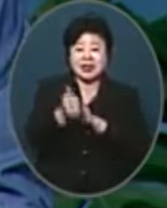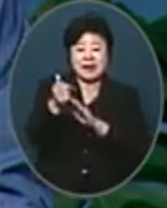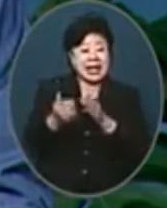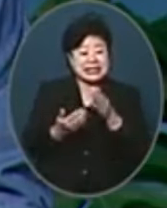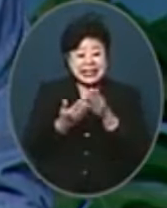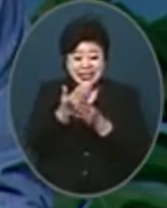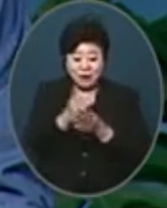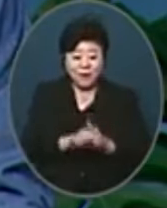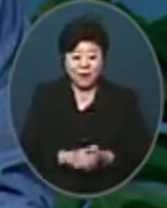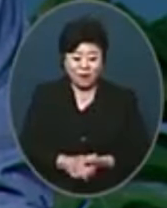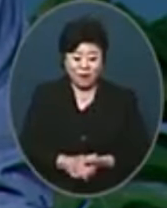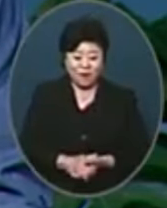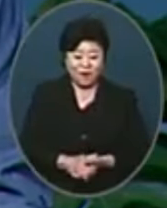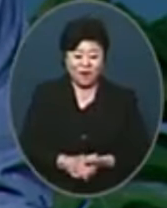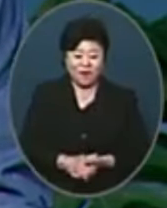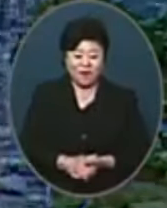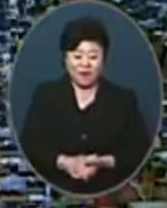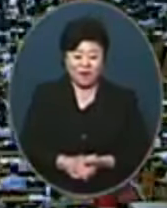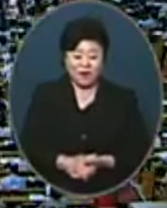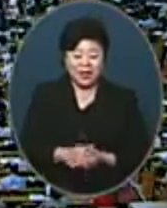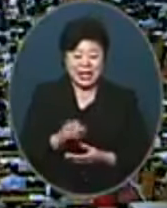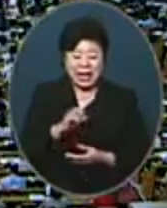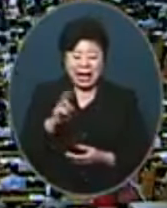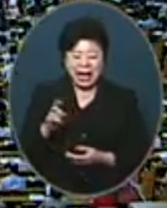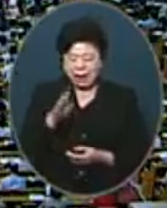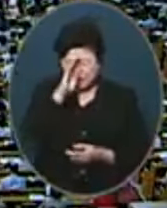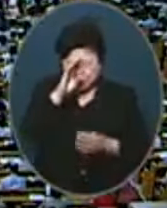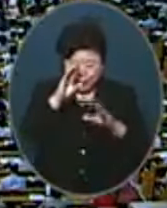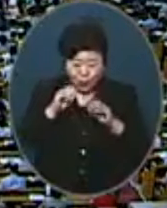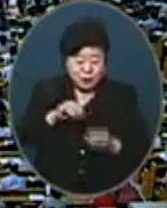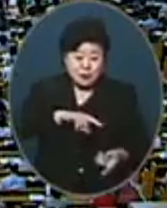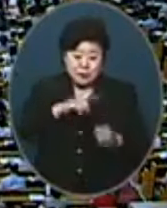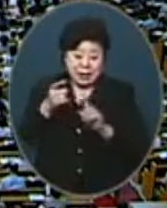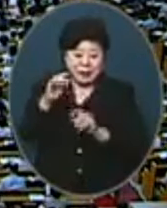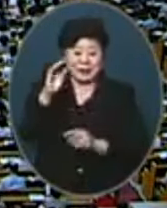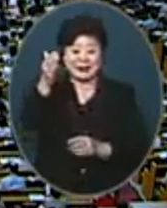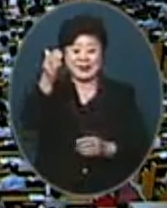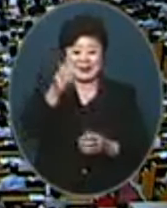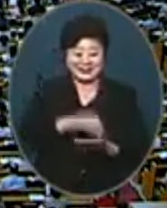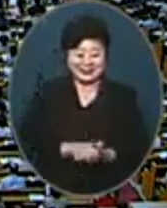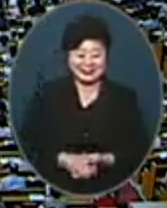생겨서 그만 암이 나아버리고 말하는 것입니다.